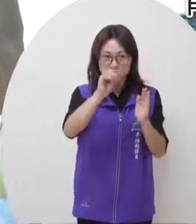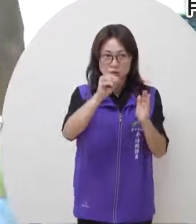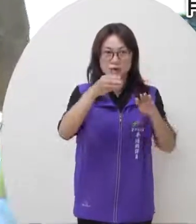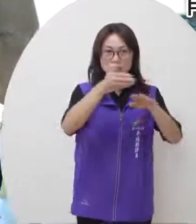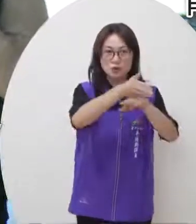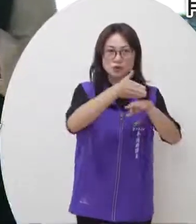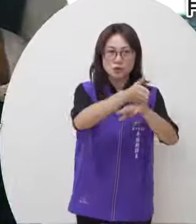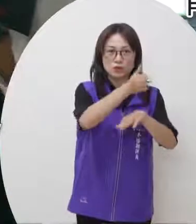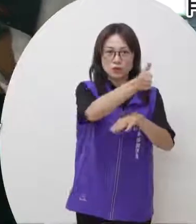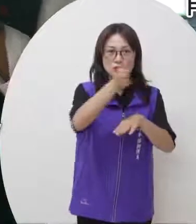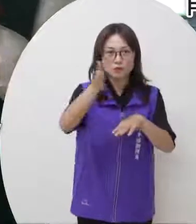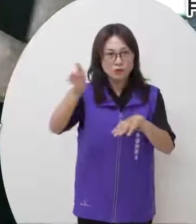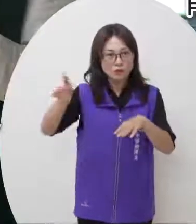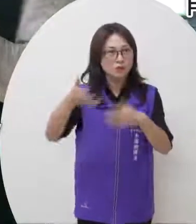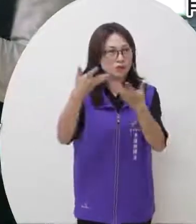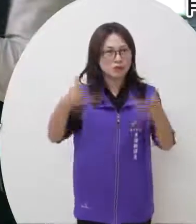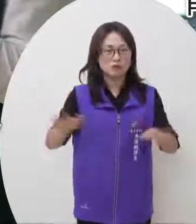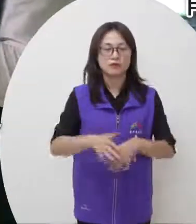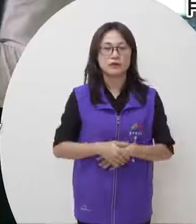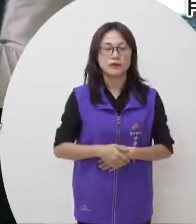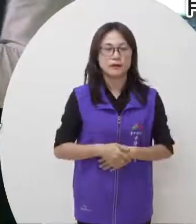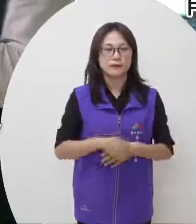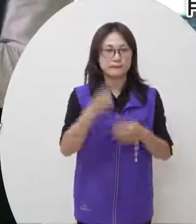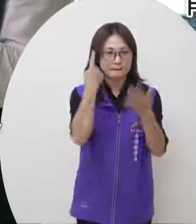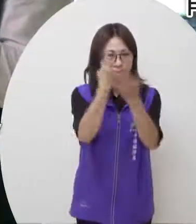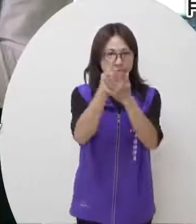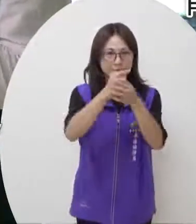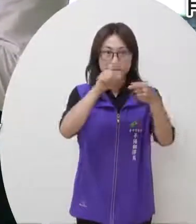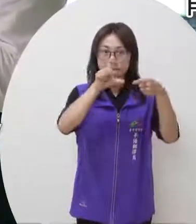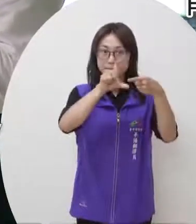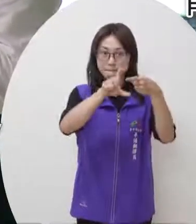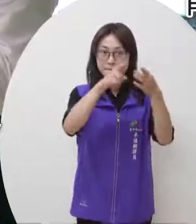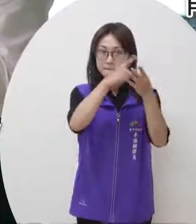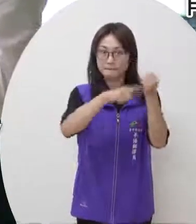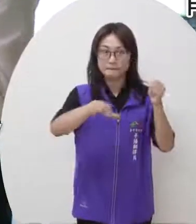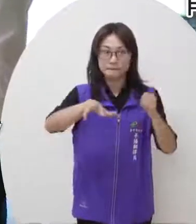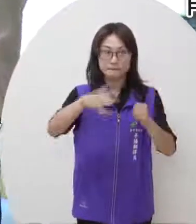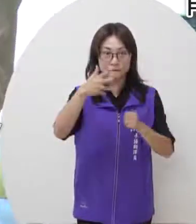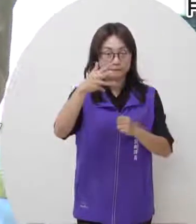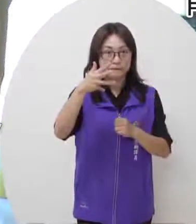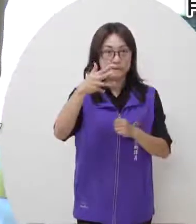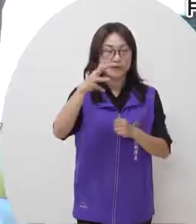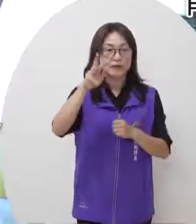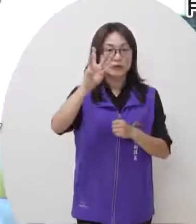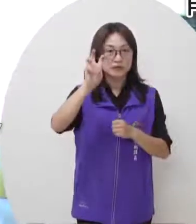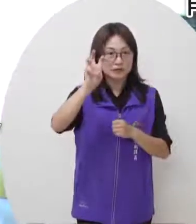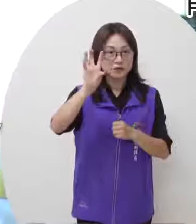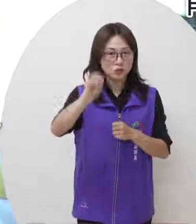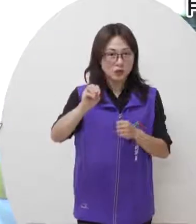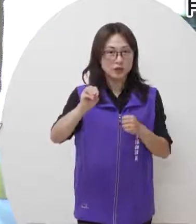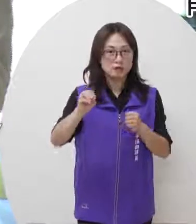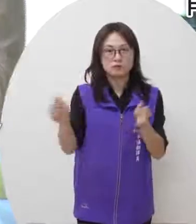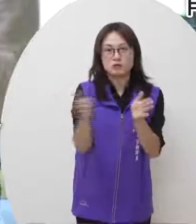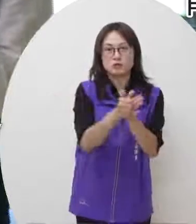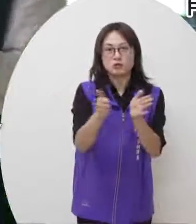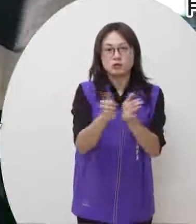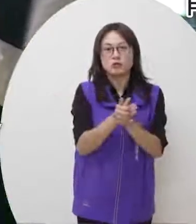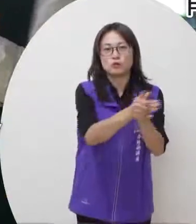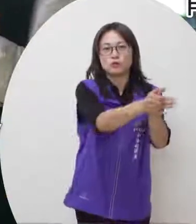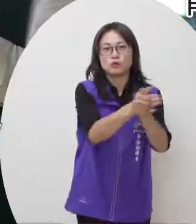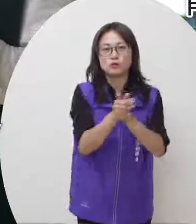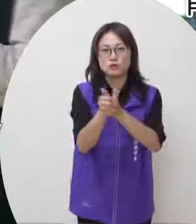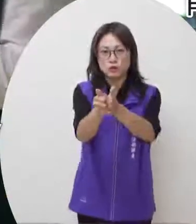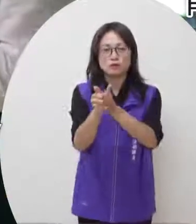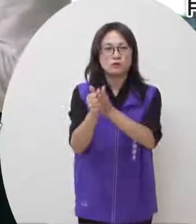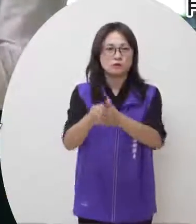巷走，那每天大概平均都要搭载300000个人次以上的这个市民哦，往返他的这个可能就